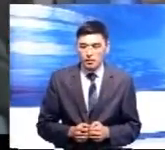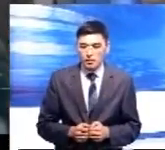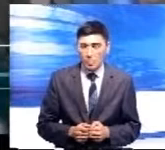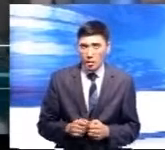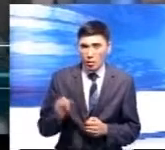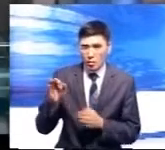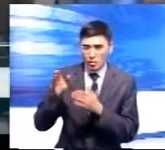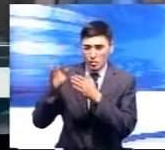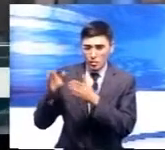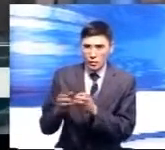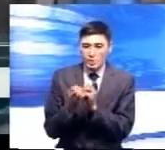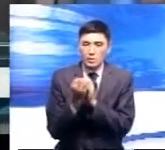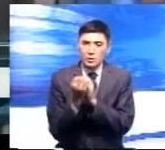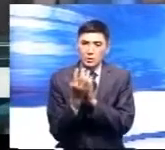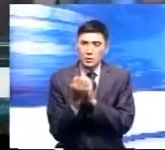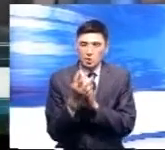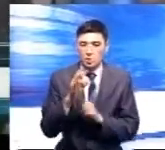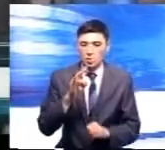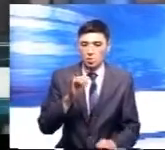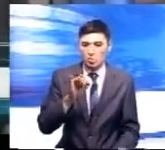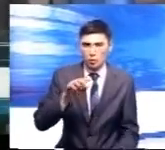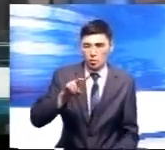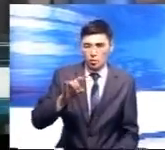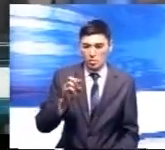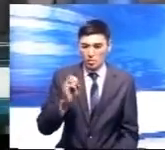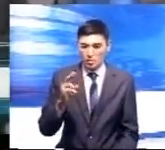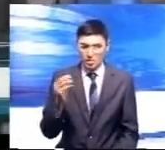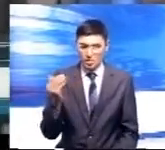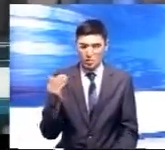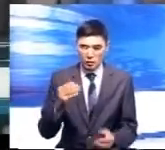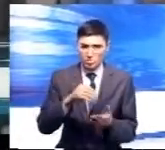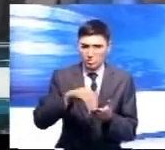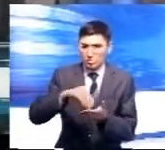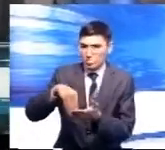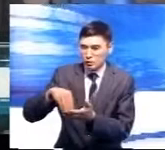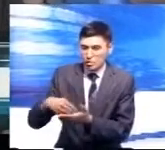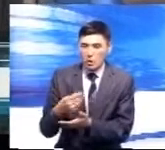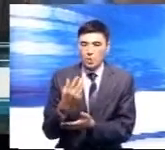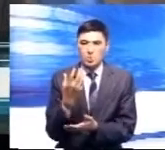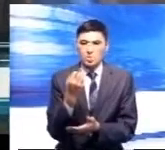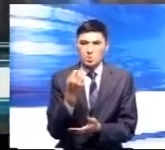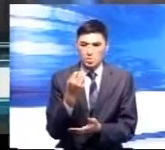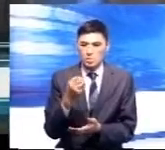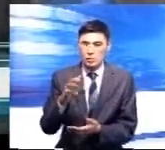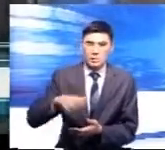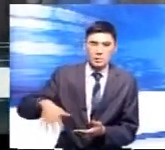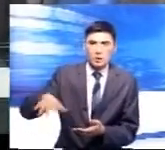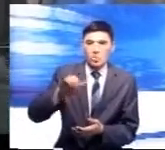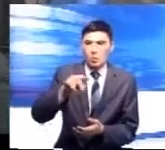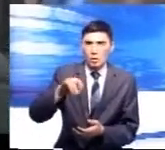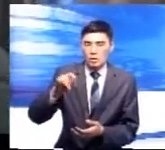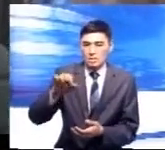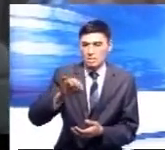В ней напечатано 14 произведений Нурлыбека Баймуратова. Кроме того, в нее вошли труды заслуженного журналиста Бескарагайского района